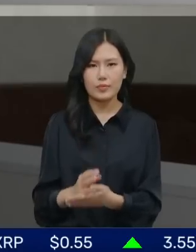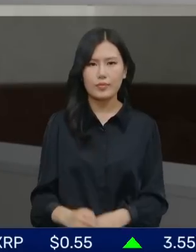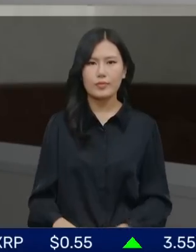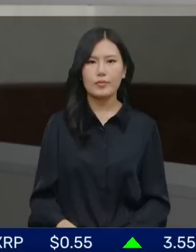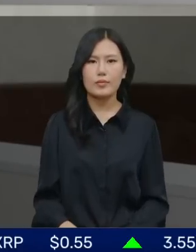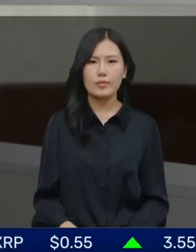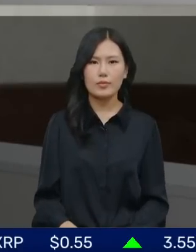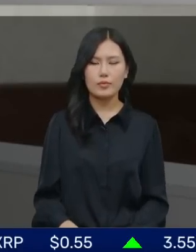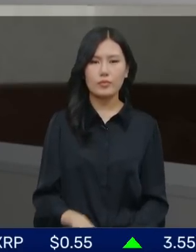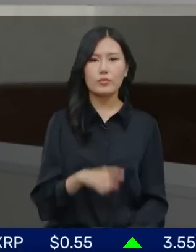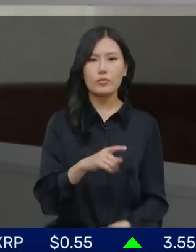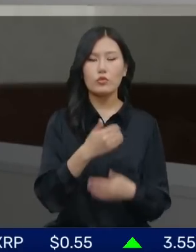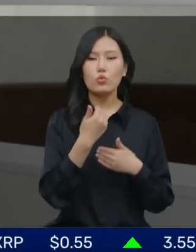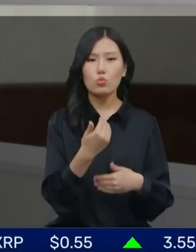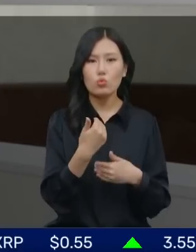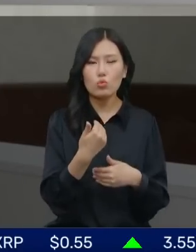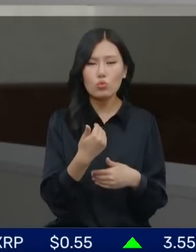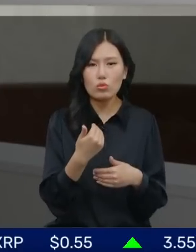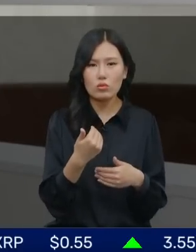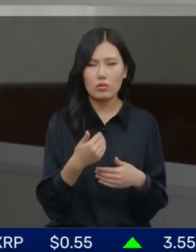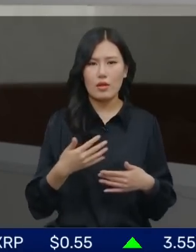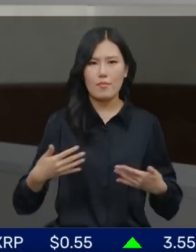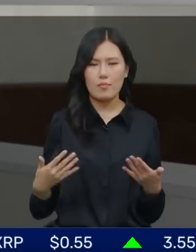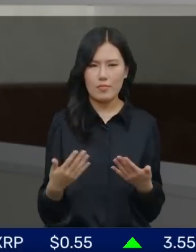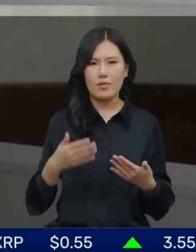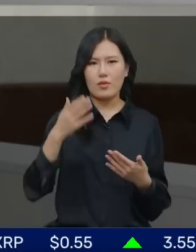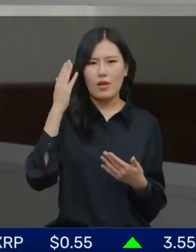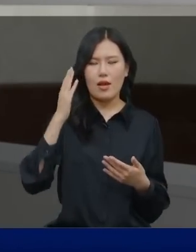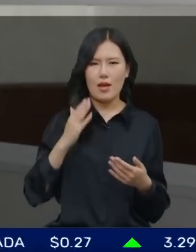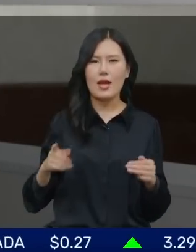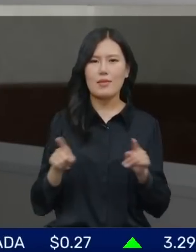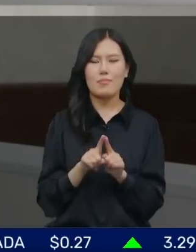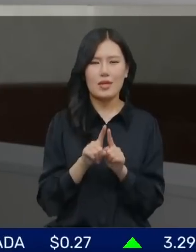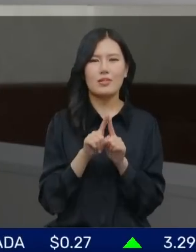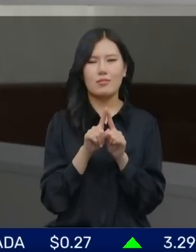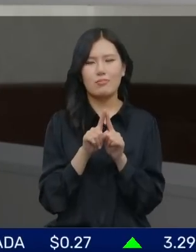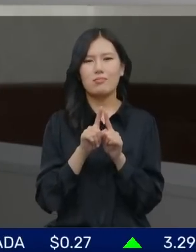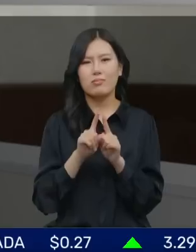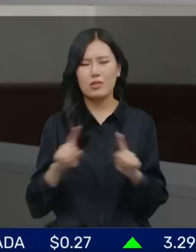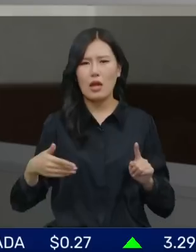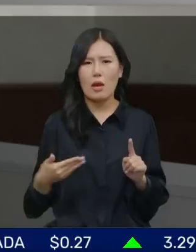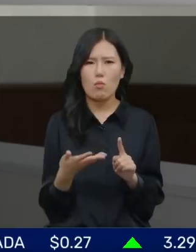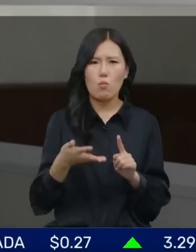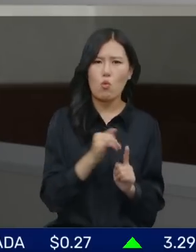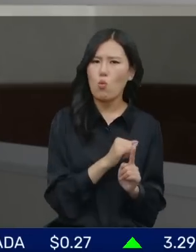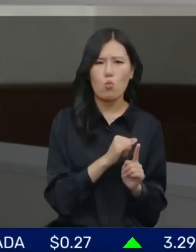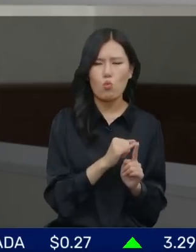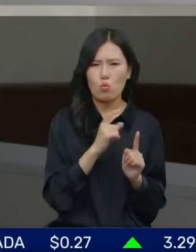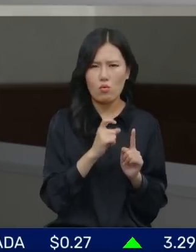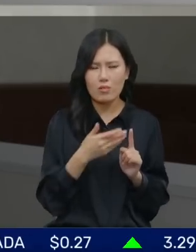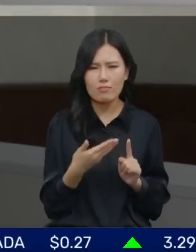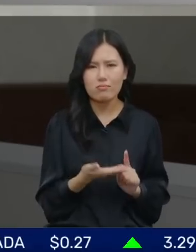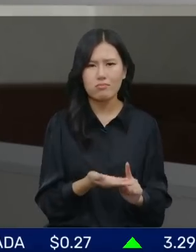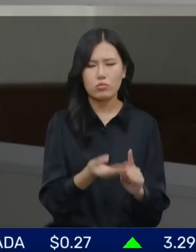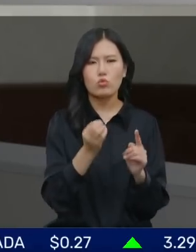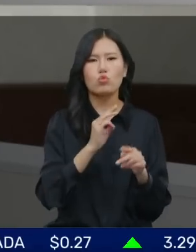хүүхдийн өмнөх амьдралын хүслийг дордуулахгүй байдлаар гэдэг байдлаар тусгаж өгснөөр ачаал бүгдтэй байгаа. Яг тэгэхээр эдийн